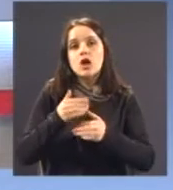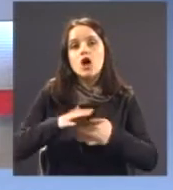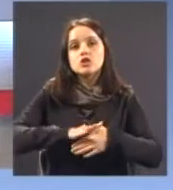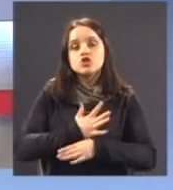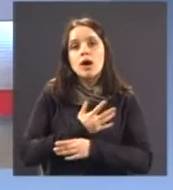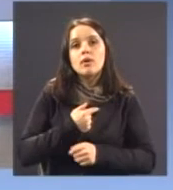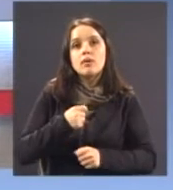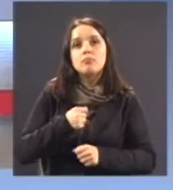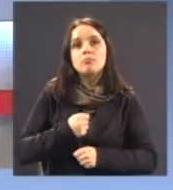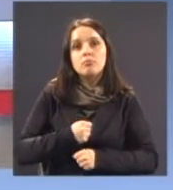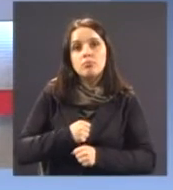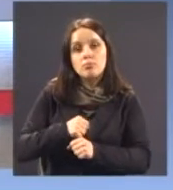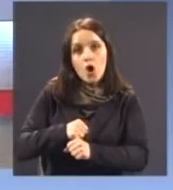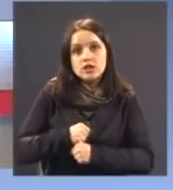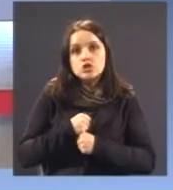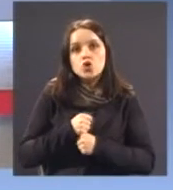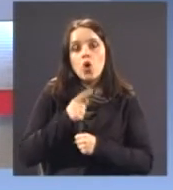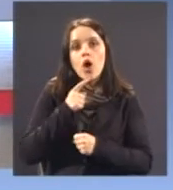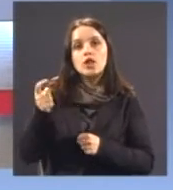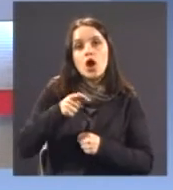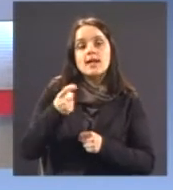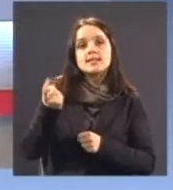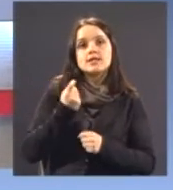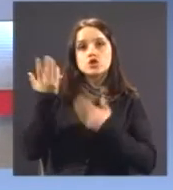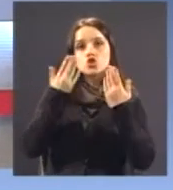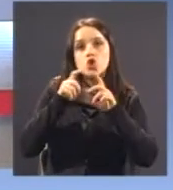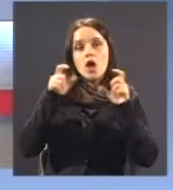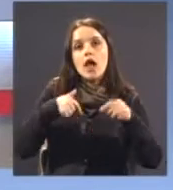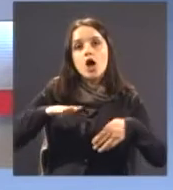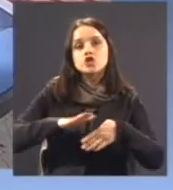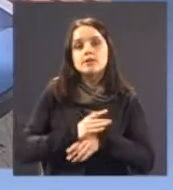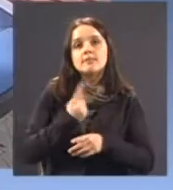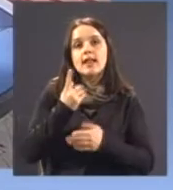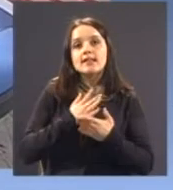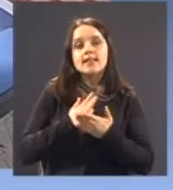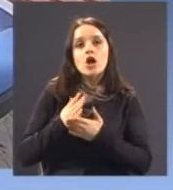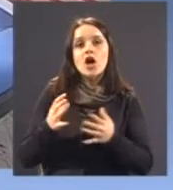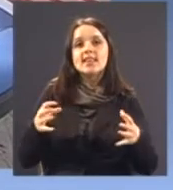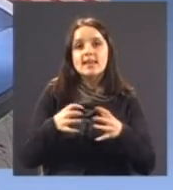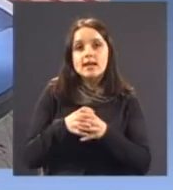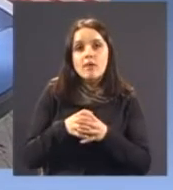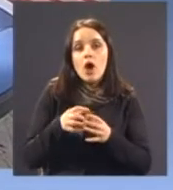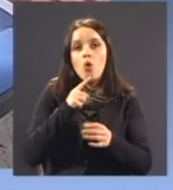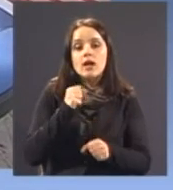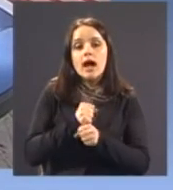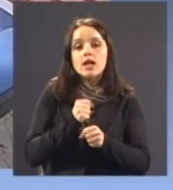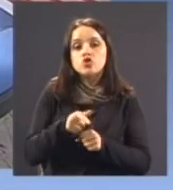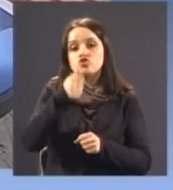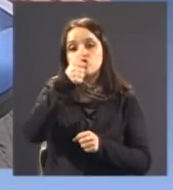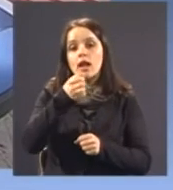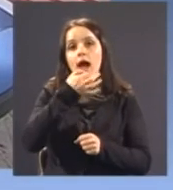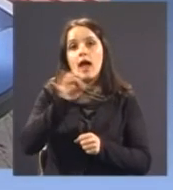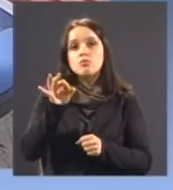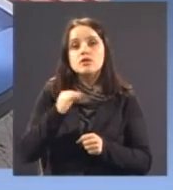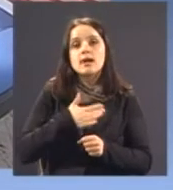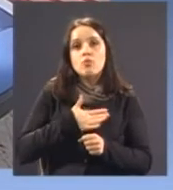podršku koja dolazi iz škole, jer osjećam da sam dio tima koji radi ono što je najbolje za moje dijete, kako